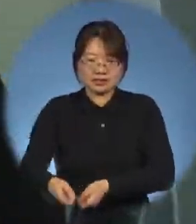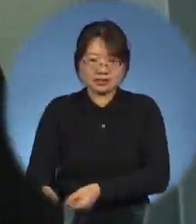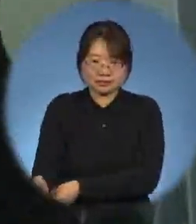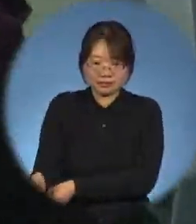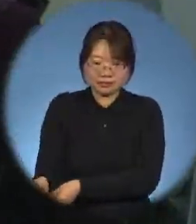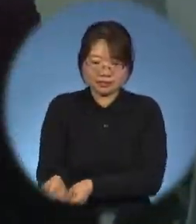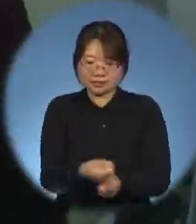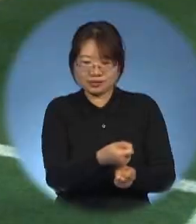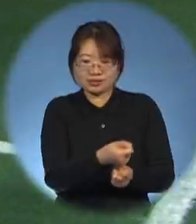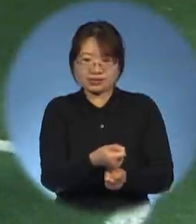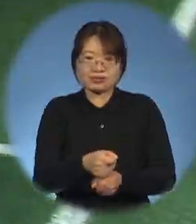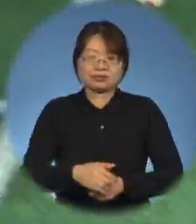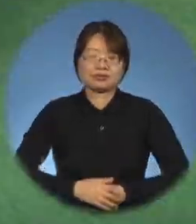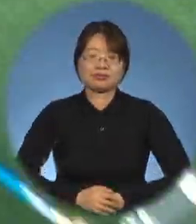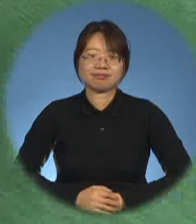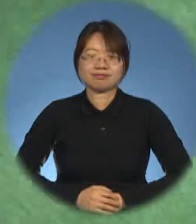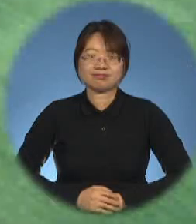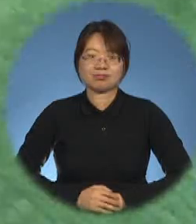인도 안동